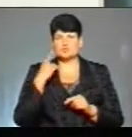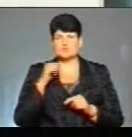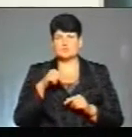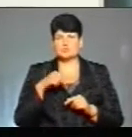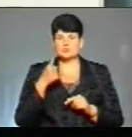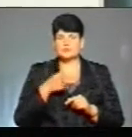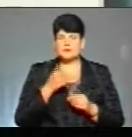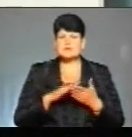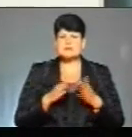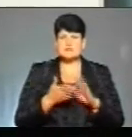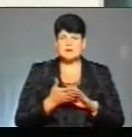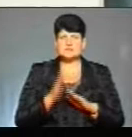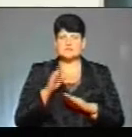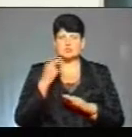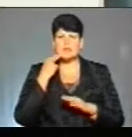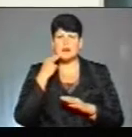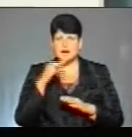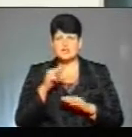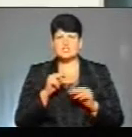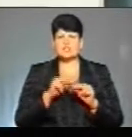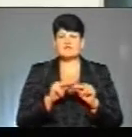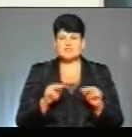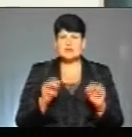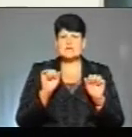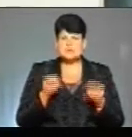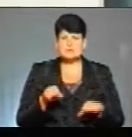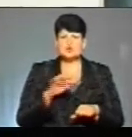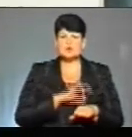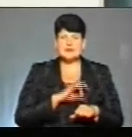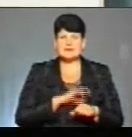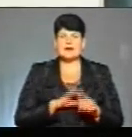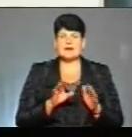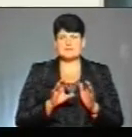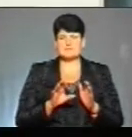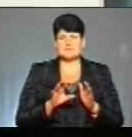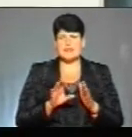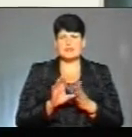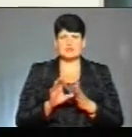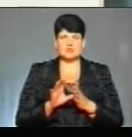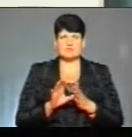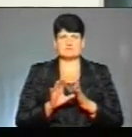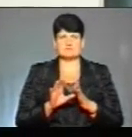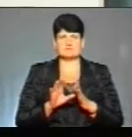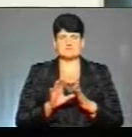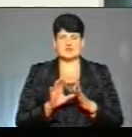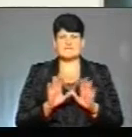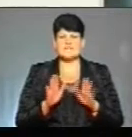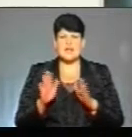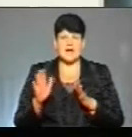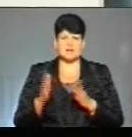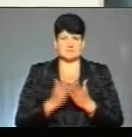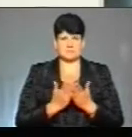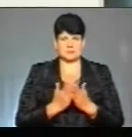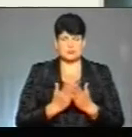цьогоріч ситуація набагато краща, і вчителі зможуть скористатися електронними варіантами підручників. Разом з тим,